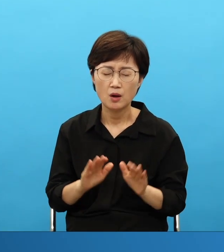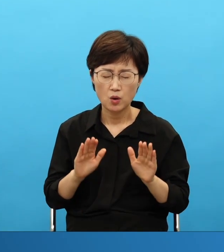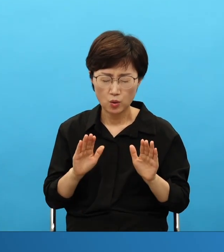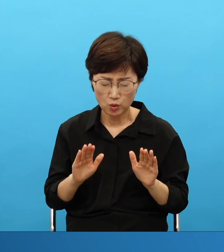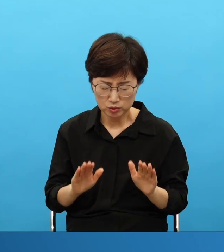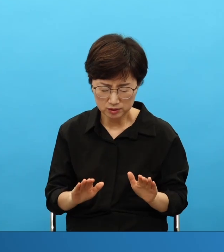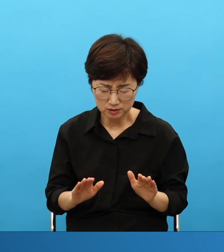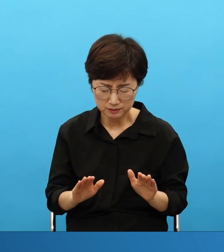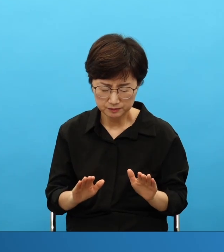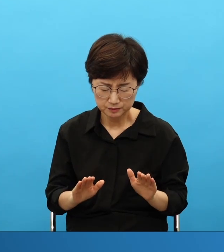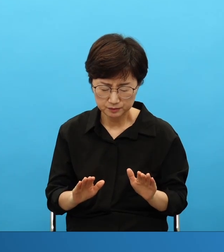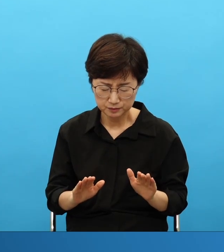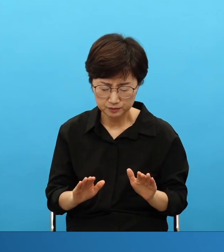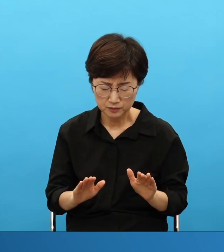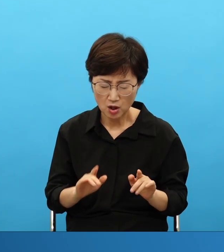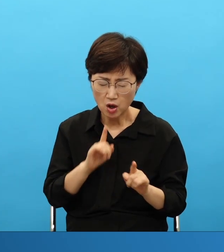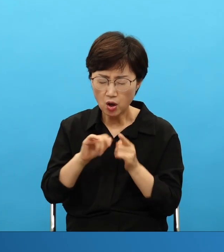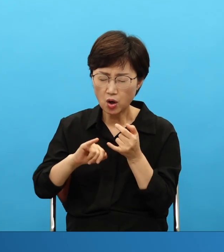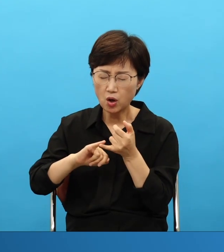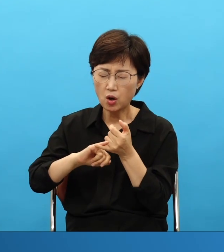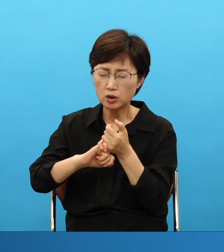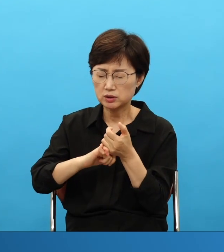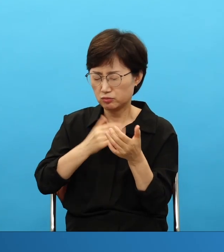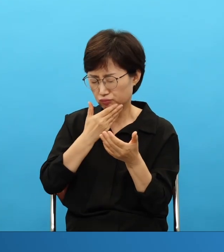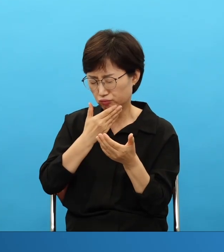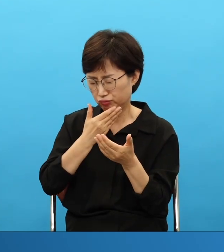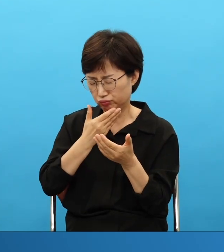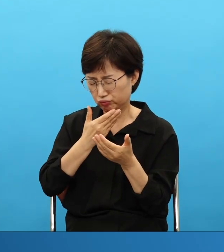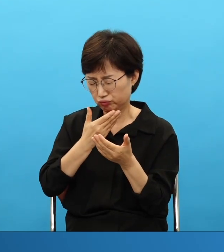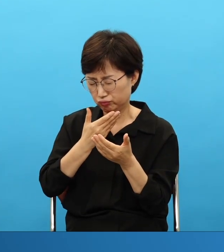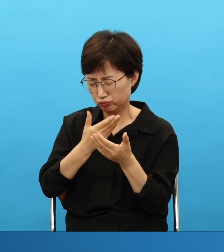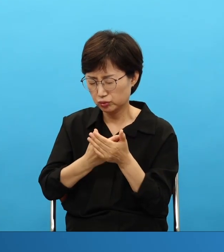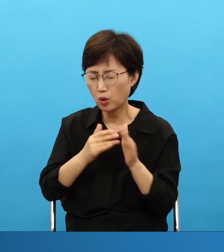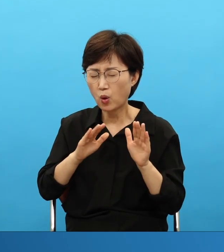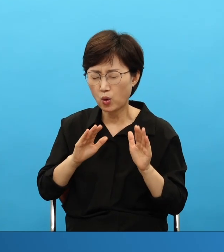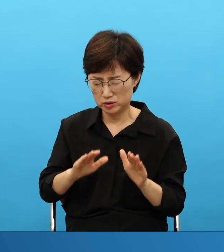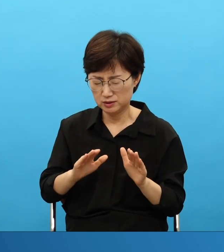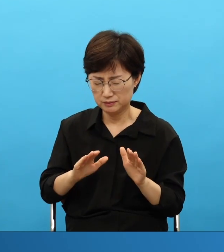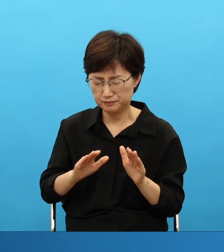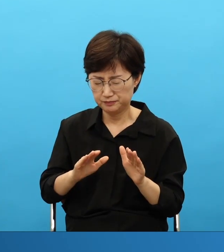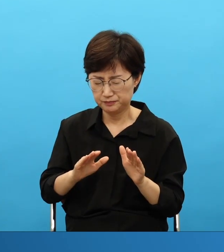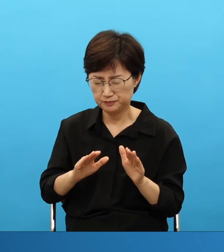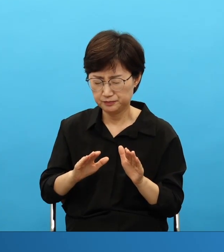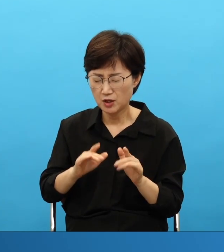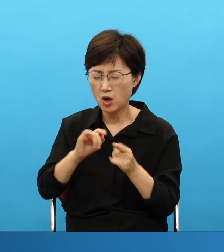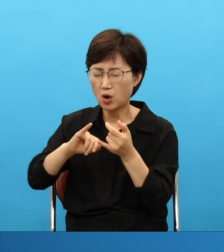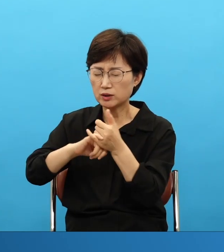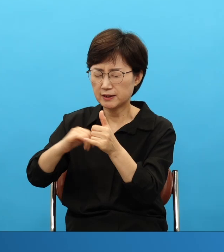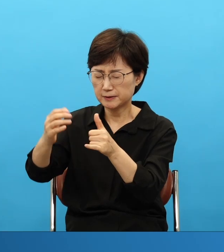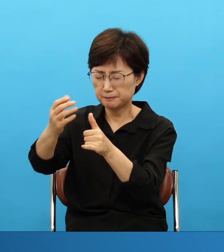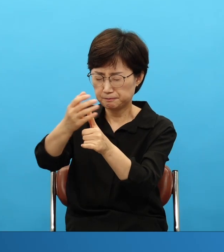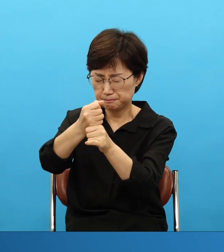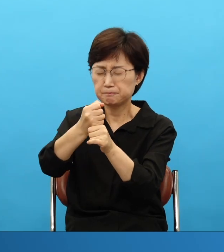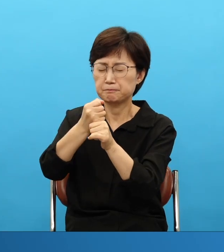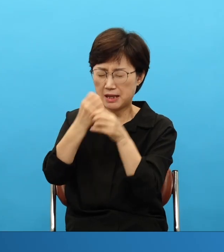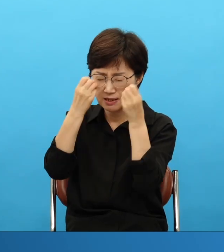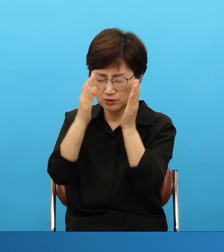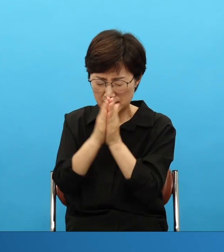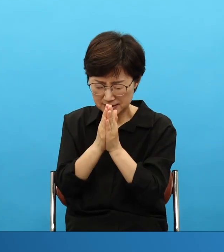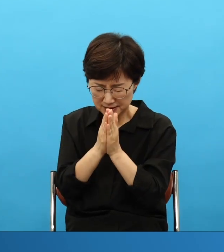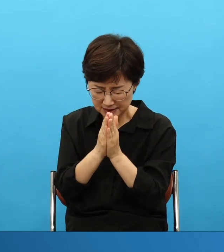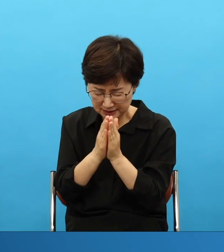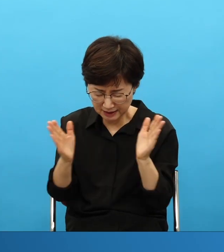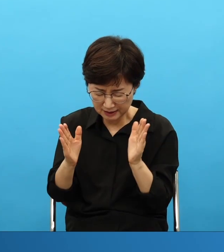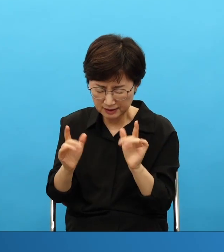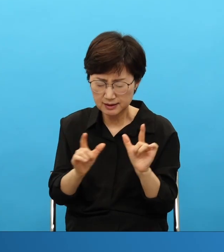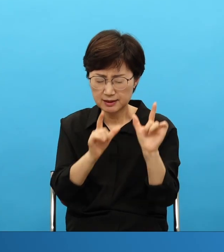오늘의 중요한 언약 오늘의 것이 는 하나 사 일어나게